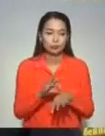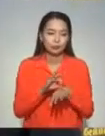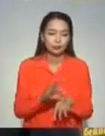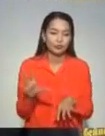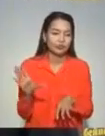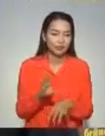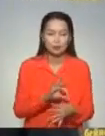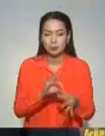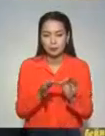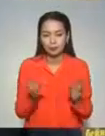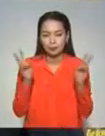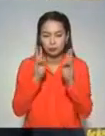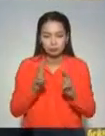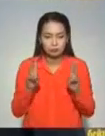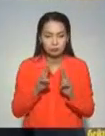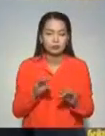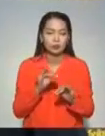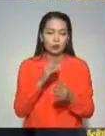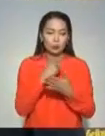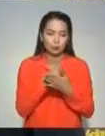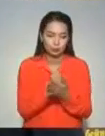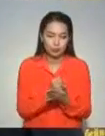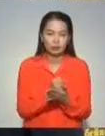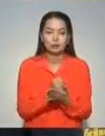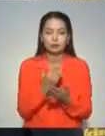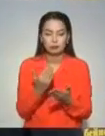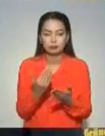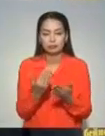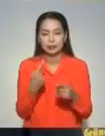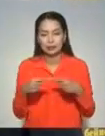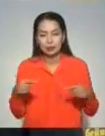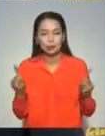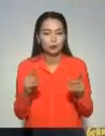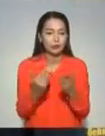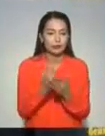все необходимые экспертные исследования и установлены истинные обстоятельства происшествия.